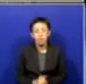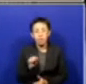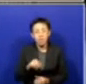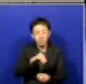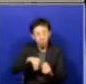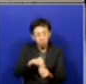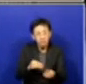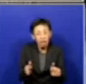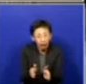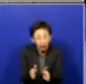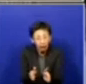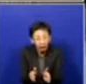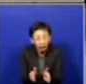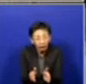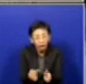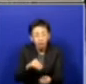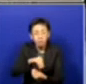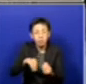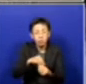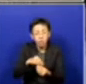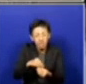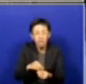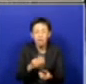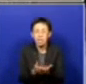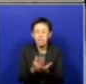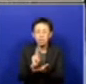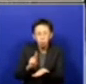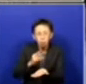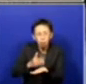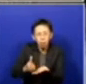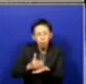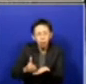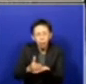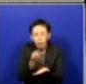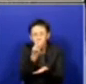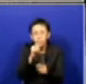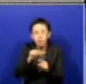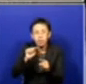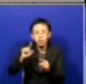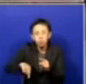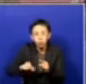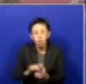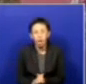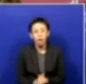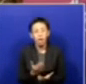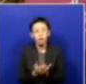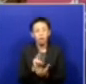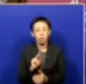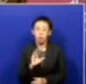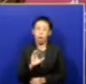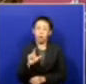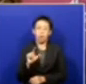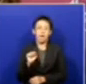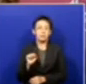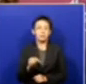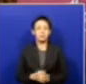การรายย่อยนี่คือผู้ประกอบการซอฟท์โลนที่จะเข้าถึงเงินทุน500ล้านบาทเพราะฉ